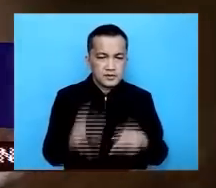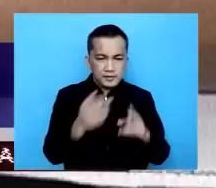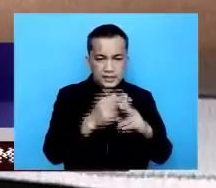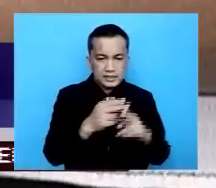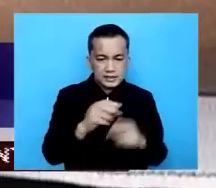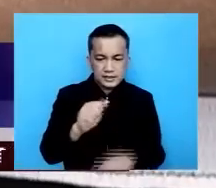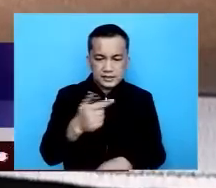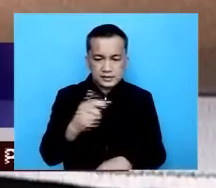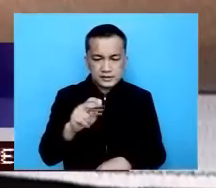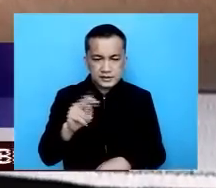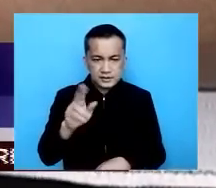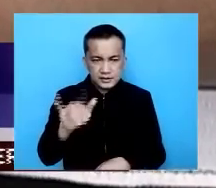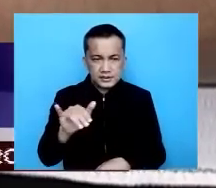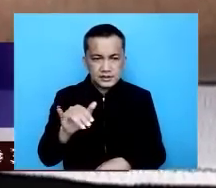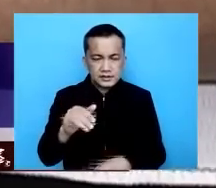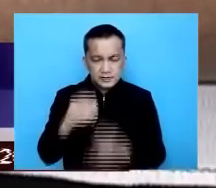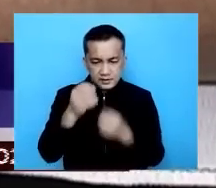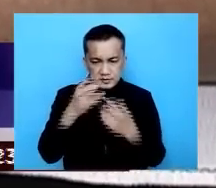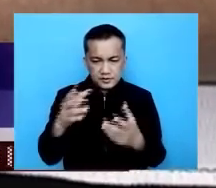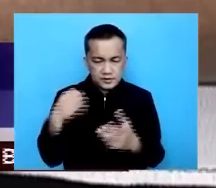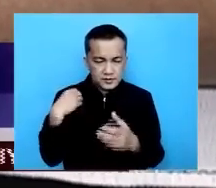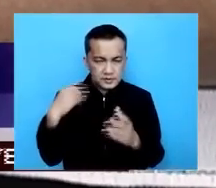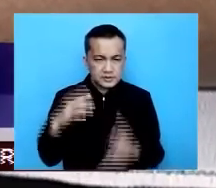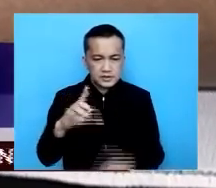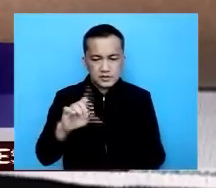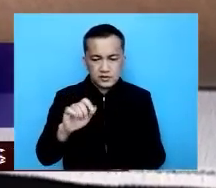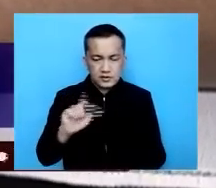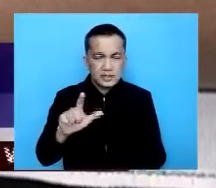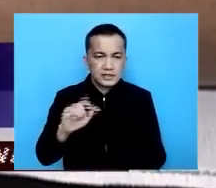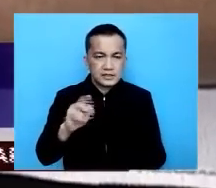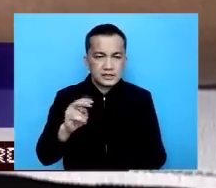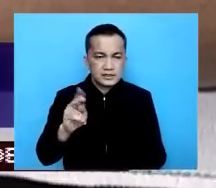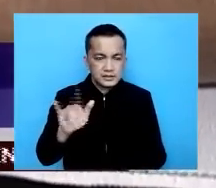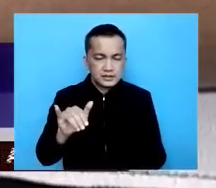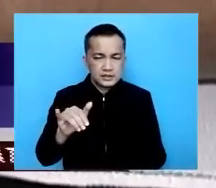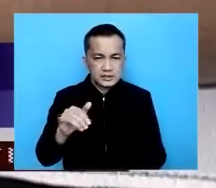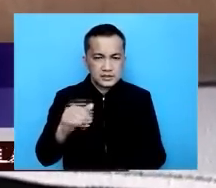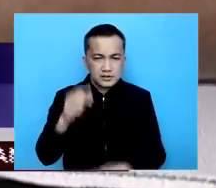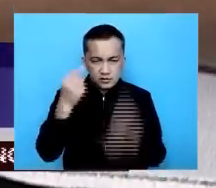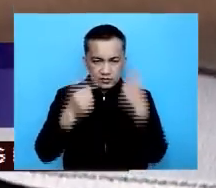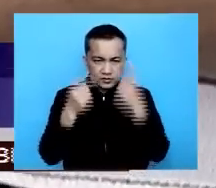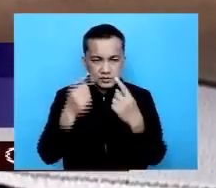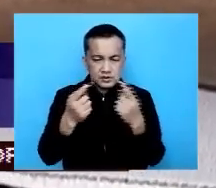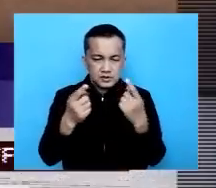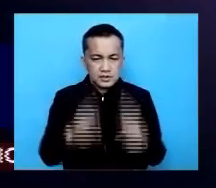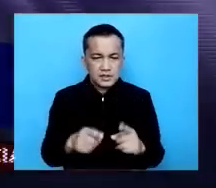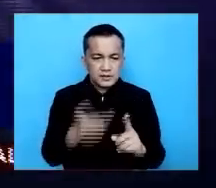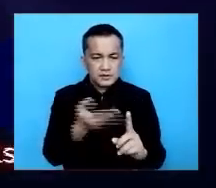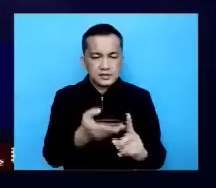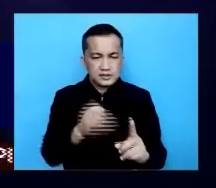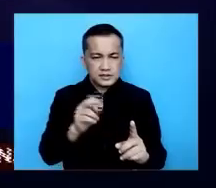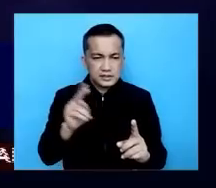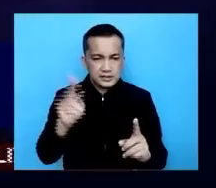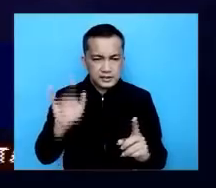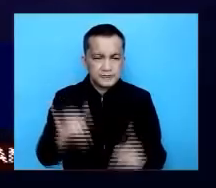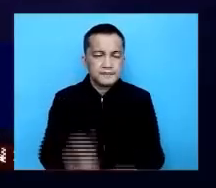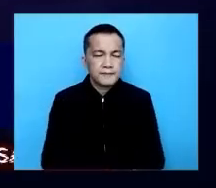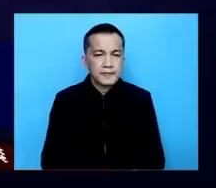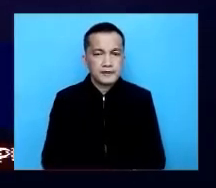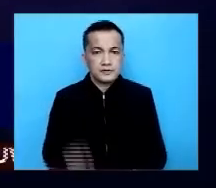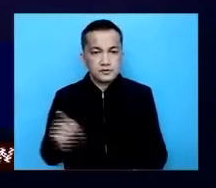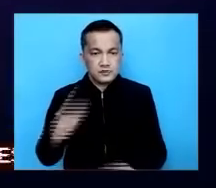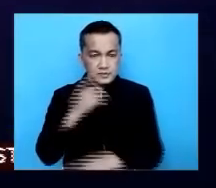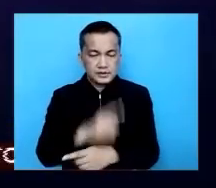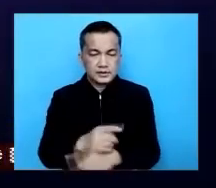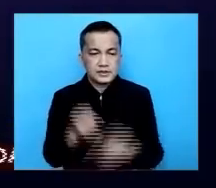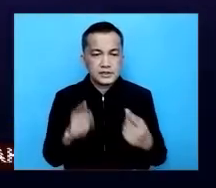agency. Paglalahad ng opisyal ng local agency, nababahala sila sa sinapit ni Jamie. Noong araw daw na nangyari